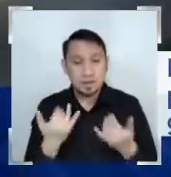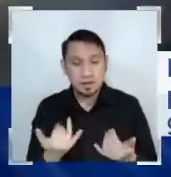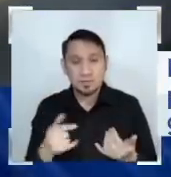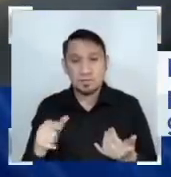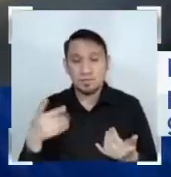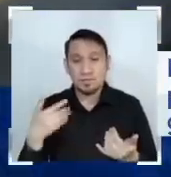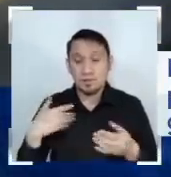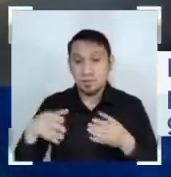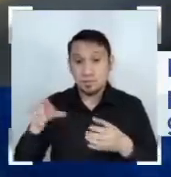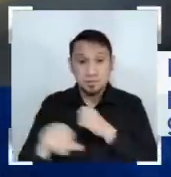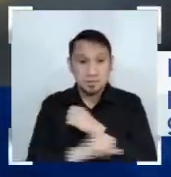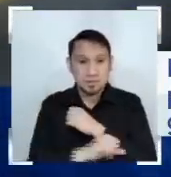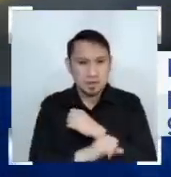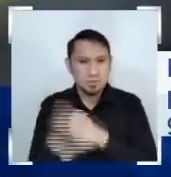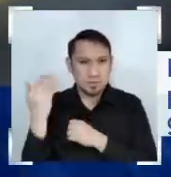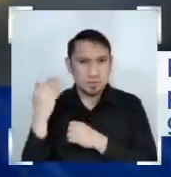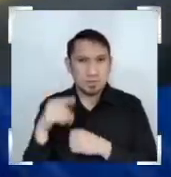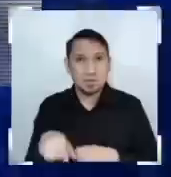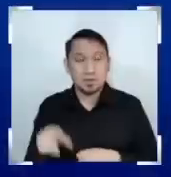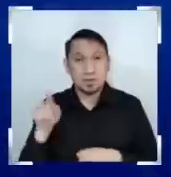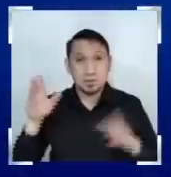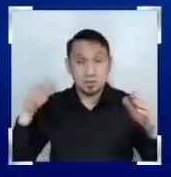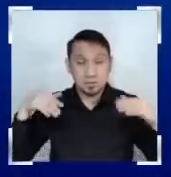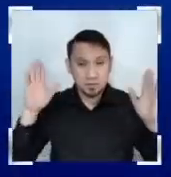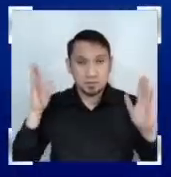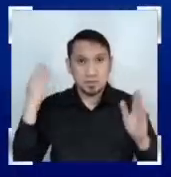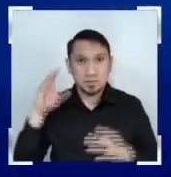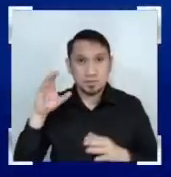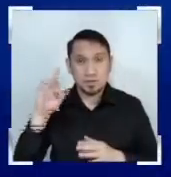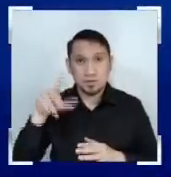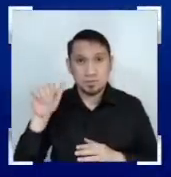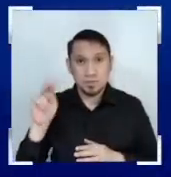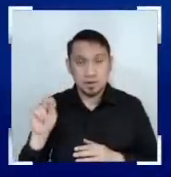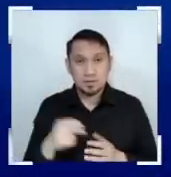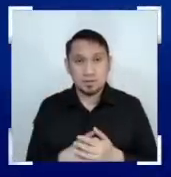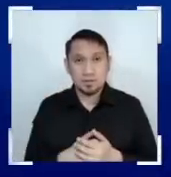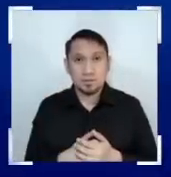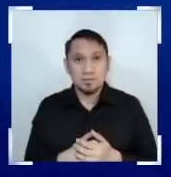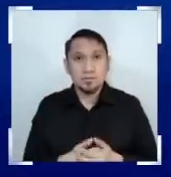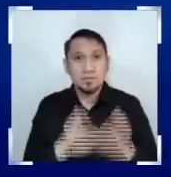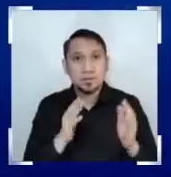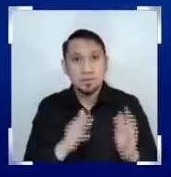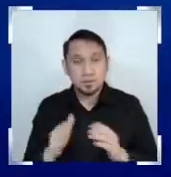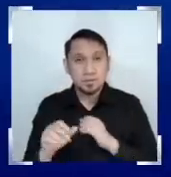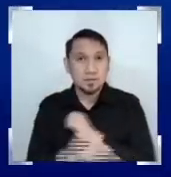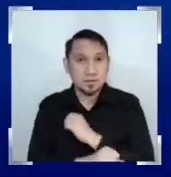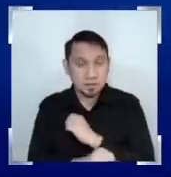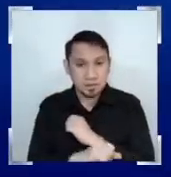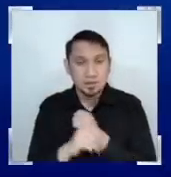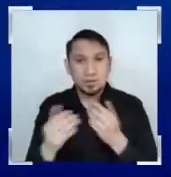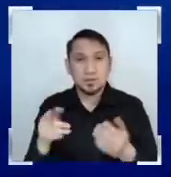pagnanakaw si Torifil. Dati rin siyang sumuko sa Oplan Tokhang. We're preparing for a case of robbery with homicide, sir, sa atong na